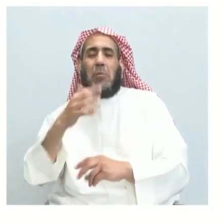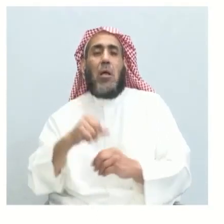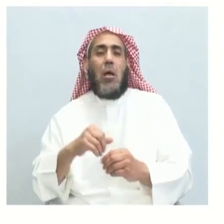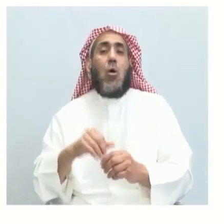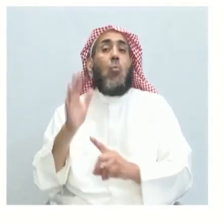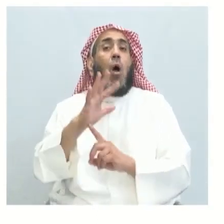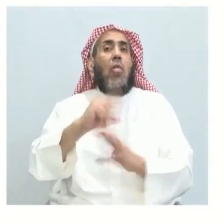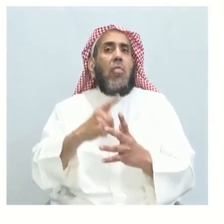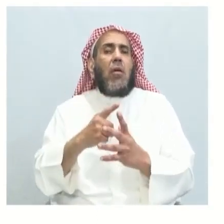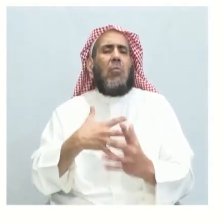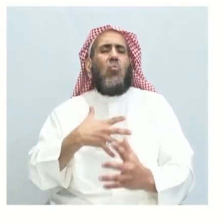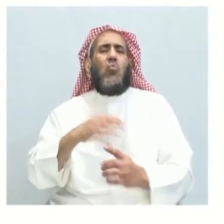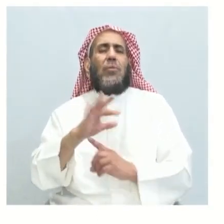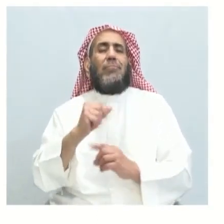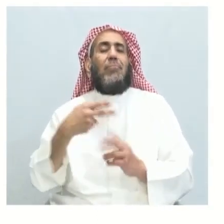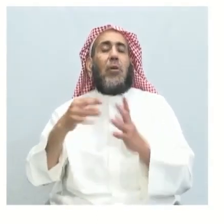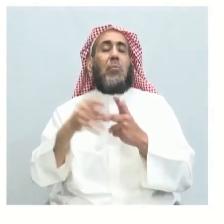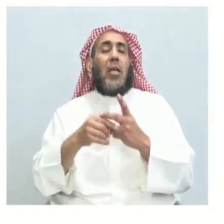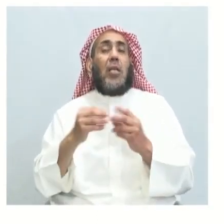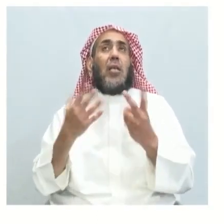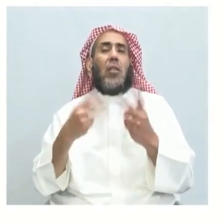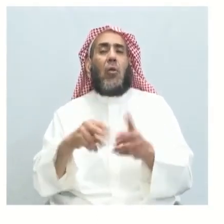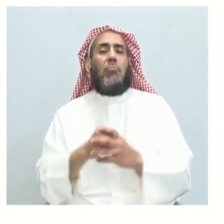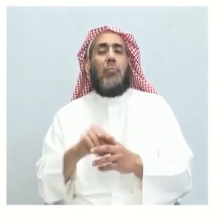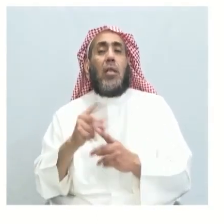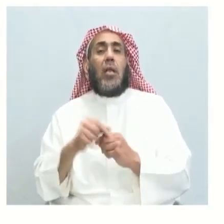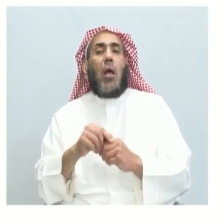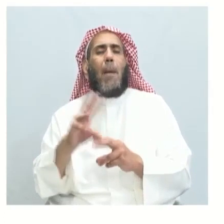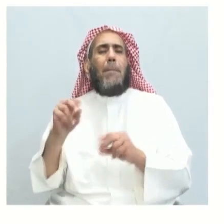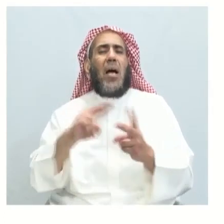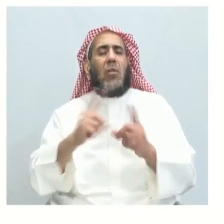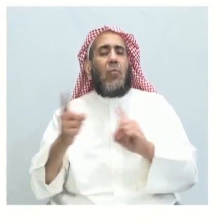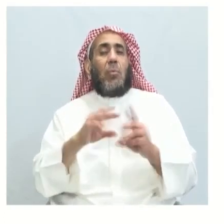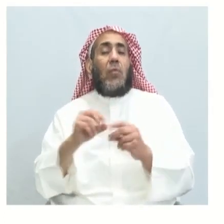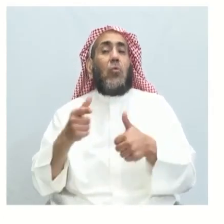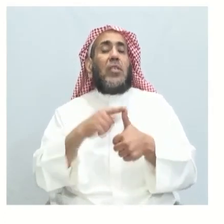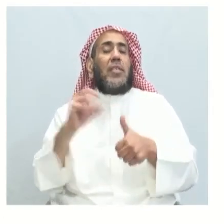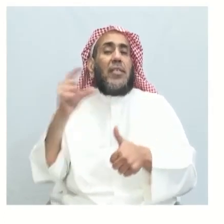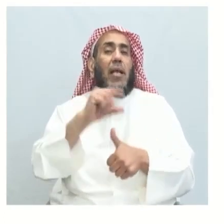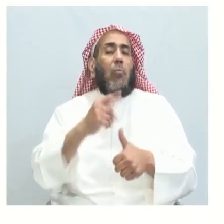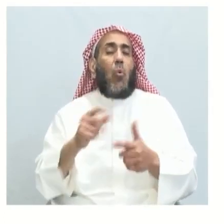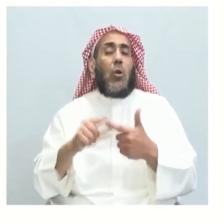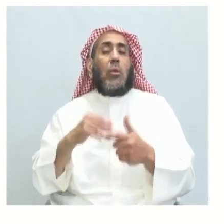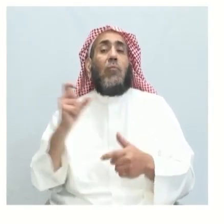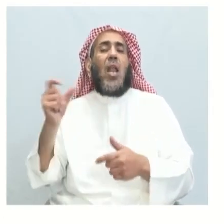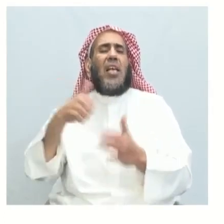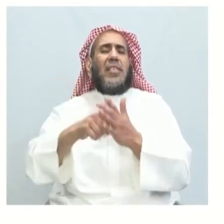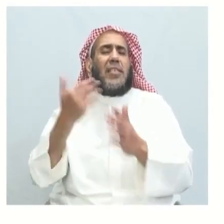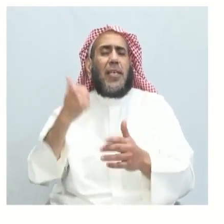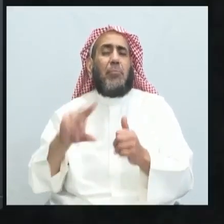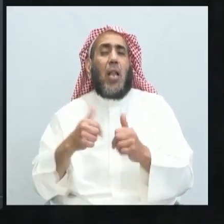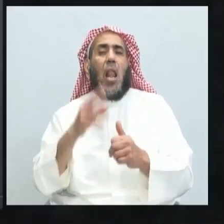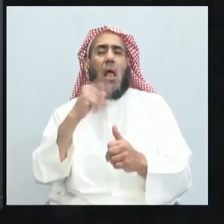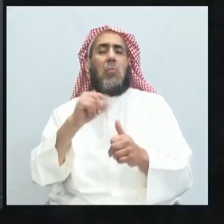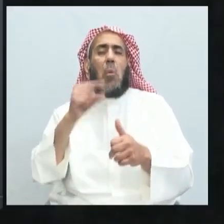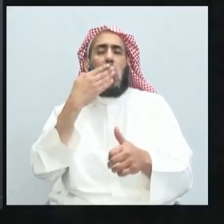مؤثره فيها شيء التاثير خطبه علي رضي الله عنه ايضا بعض الفروق بين خطب صد الاسلام والخطب في العصر الجاهلي بدايه انها لم